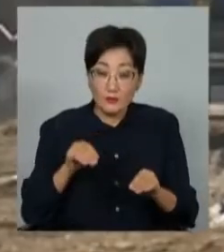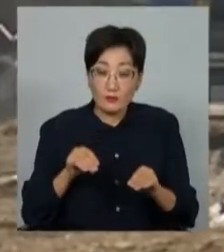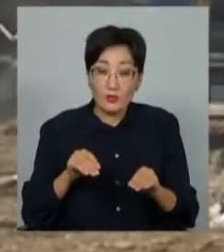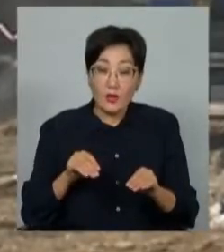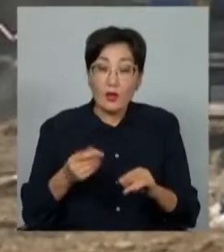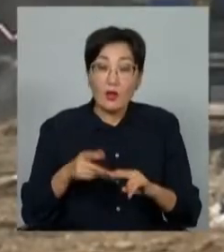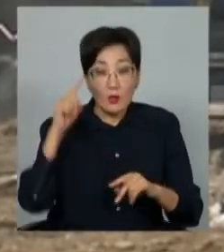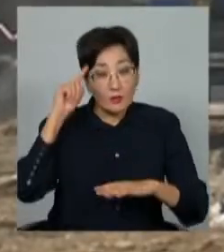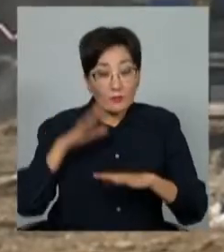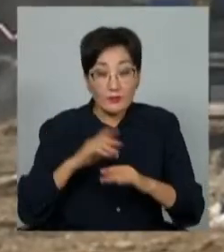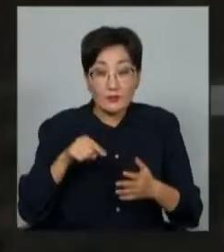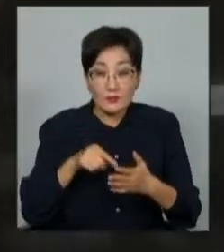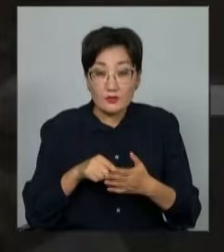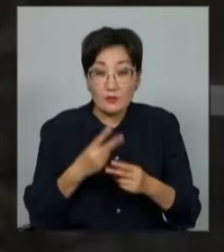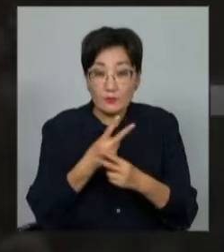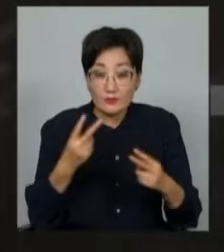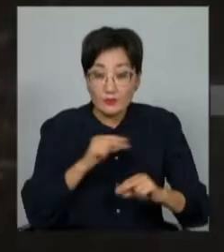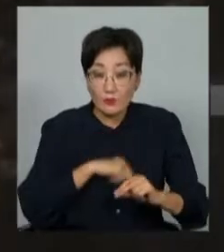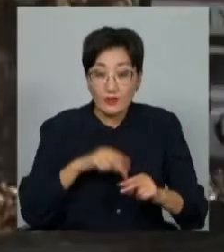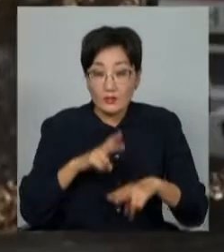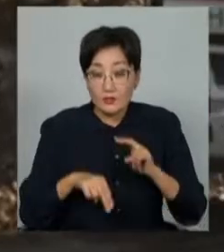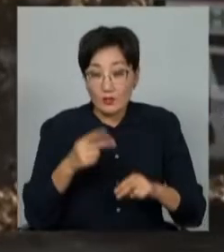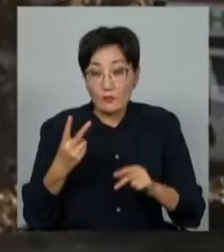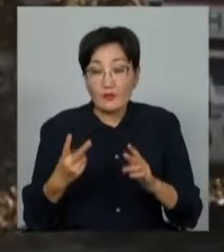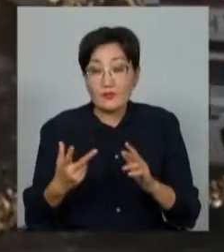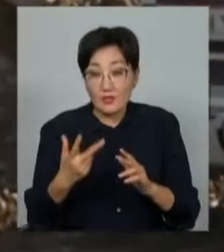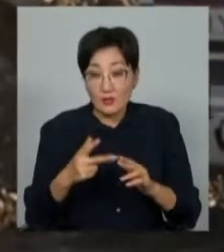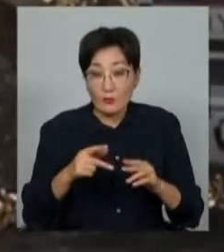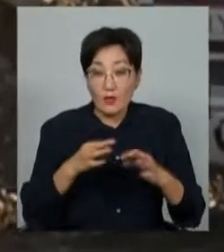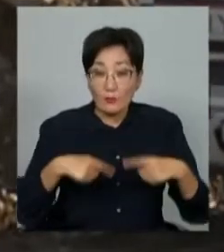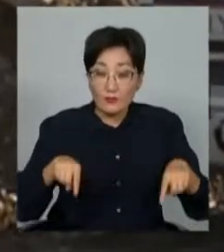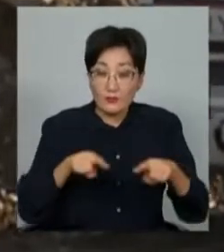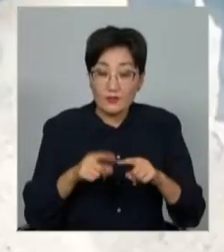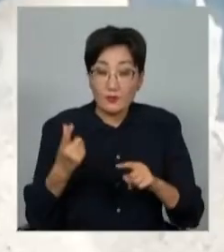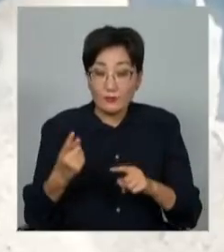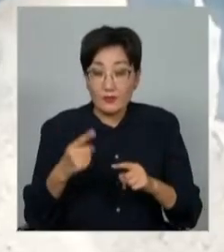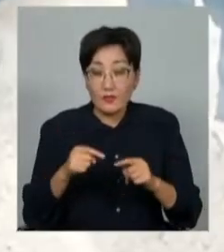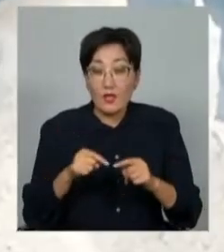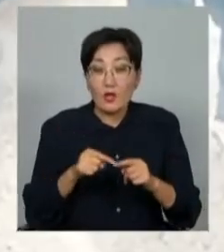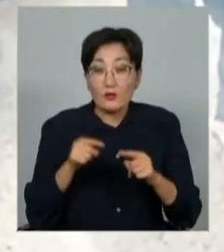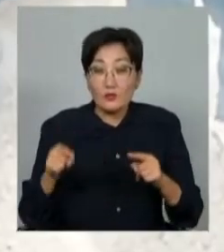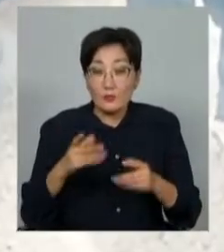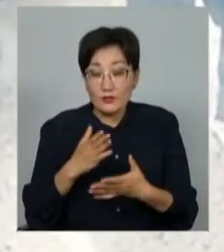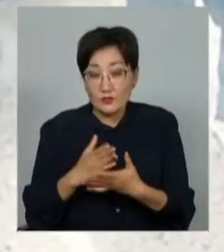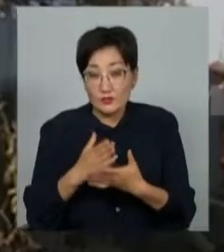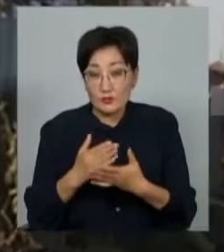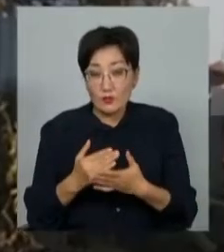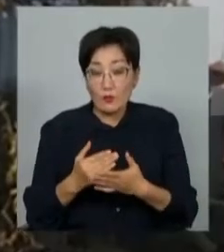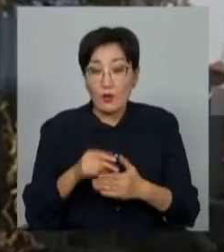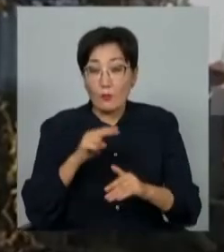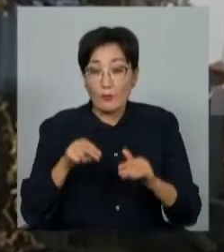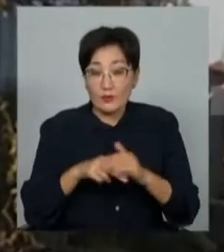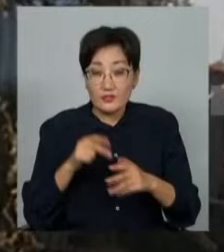движение. Аким города оценил ход работ по строительству третьего пускового комплекса. Первая линия метрополитена расположена под